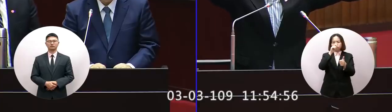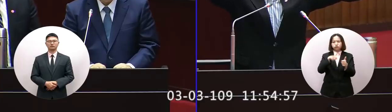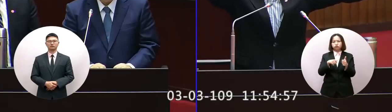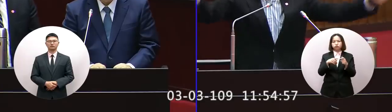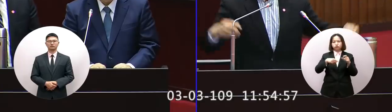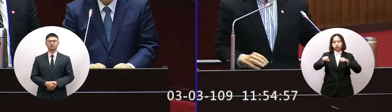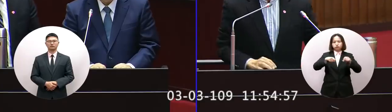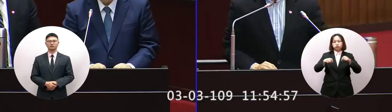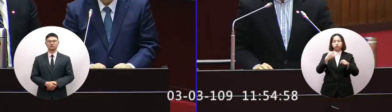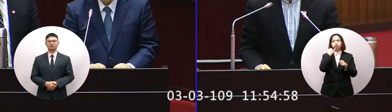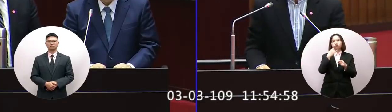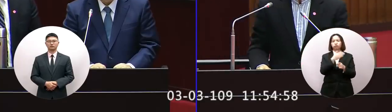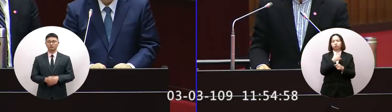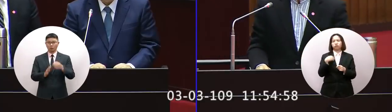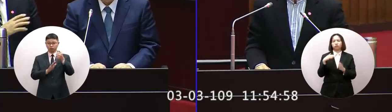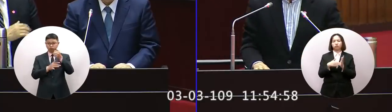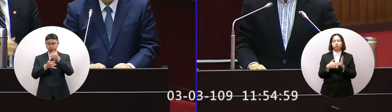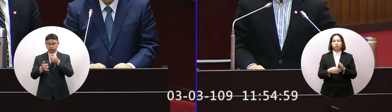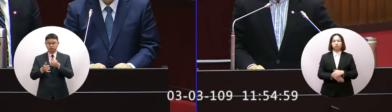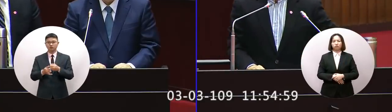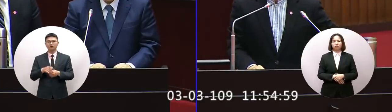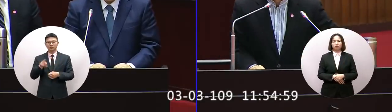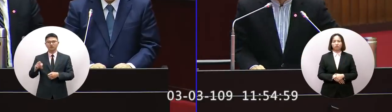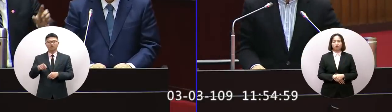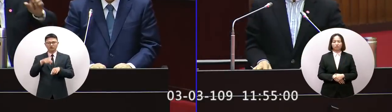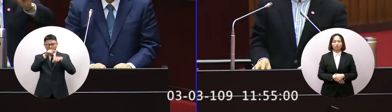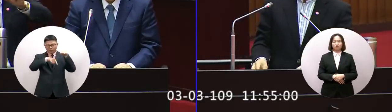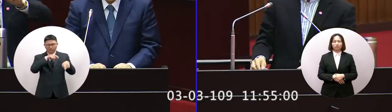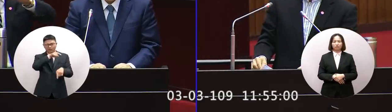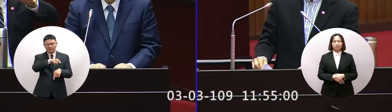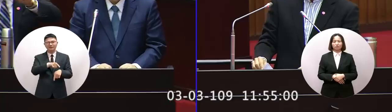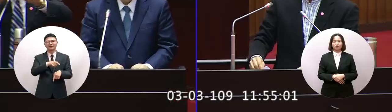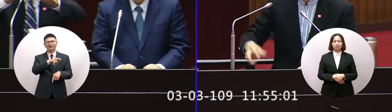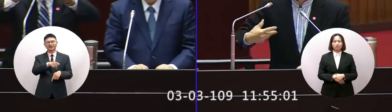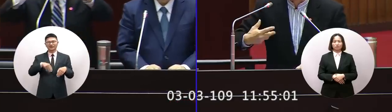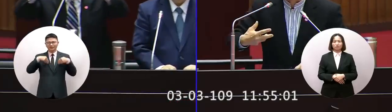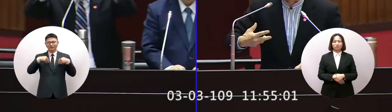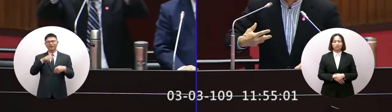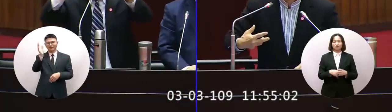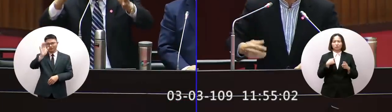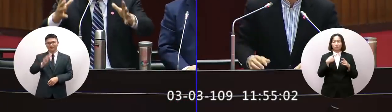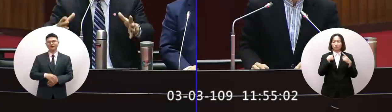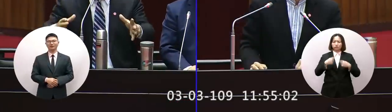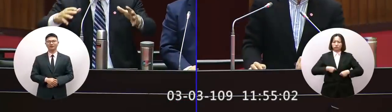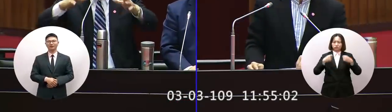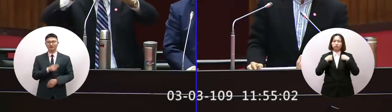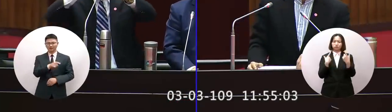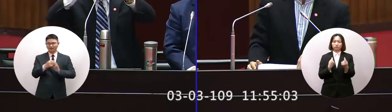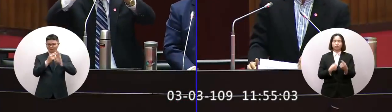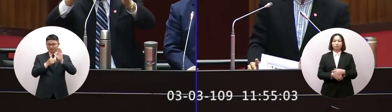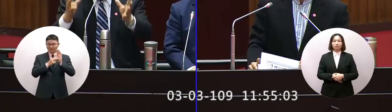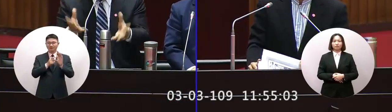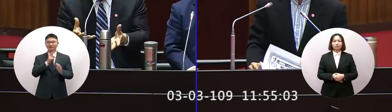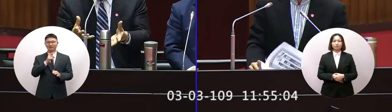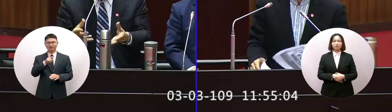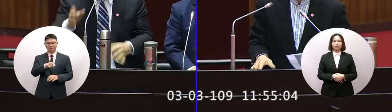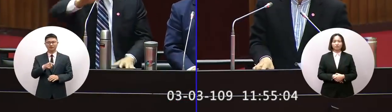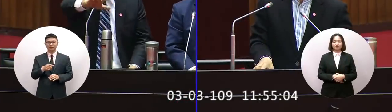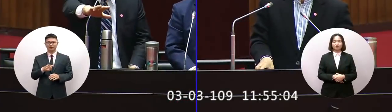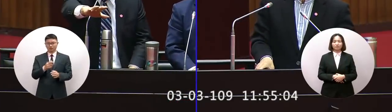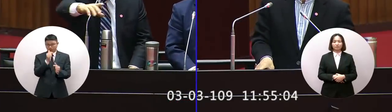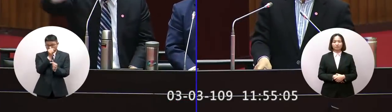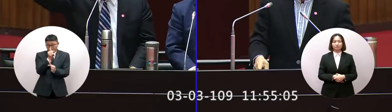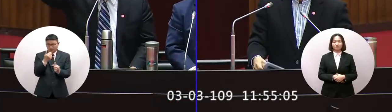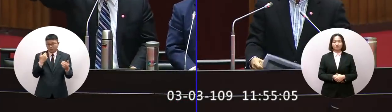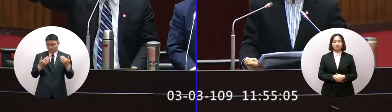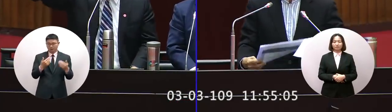斯武軍條例就好了我們說去國議人我們不是國議人我們國議人我們不是國啦我們他講是完整